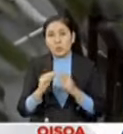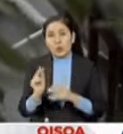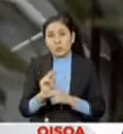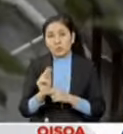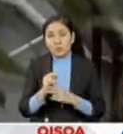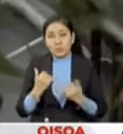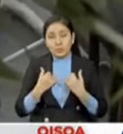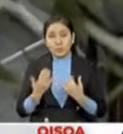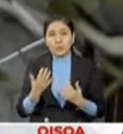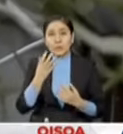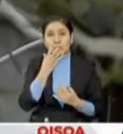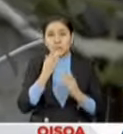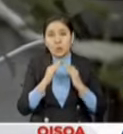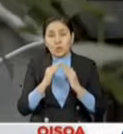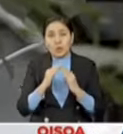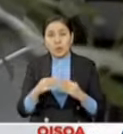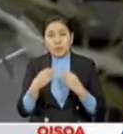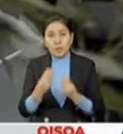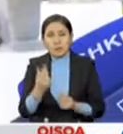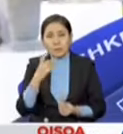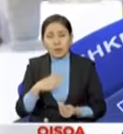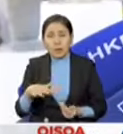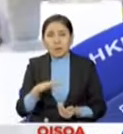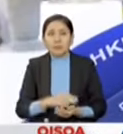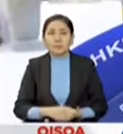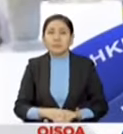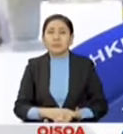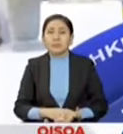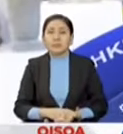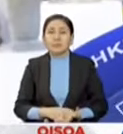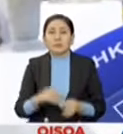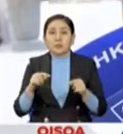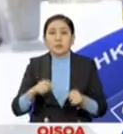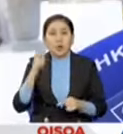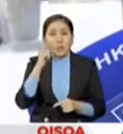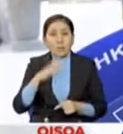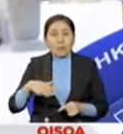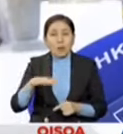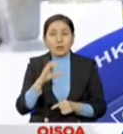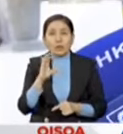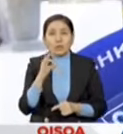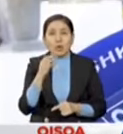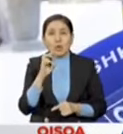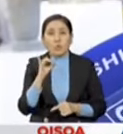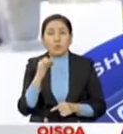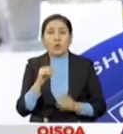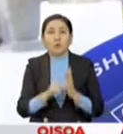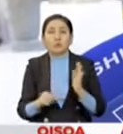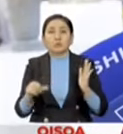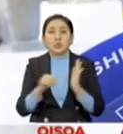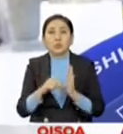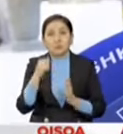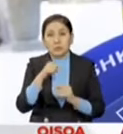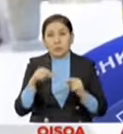berdi. Issiqxonalar qurib berishdi mahalla. Men shu mahallada Soy bo'yi ko'chasida 66 yildan